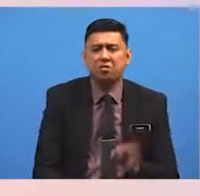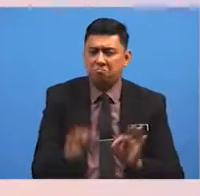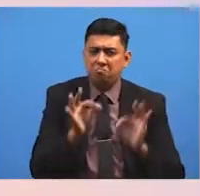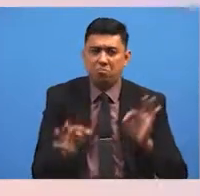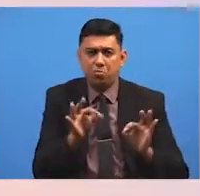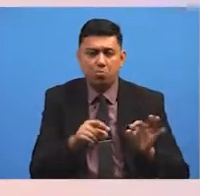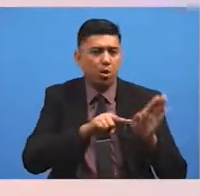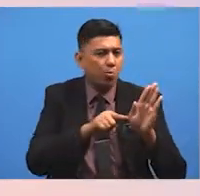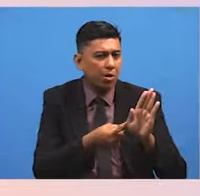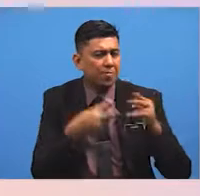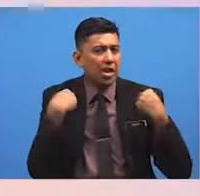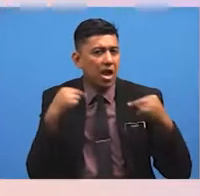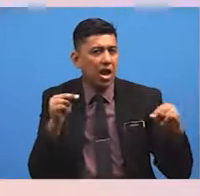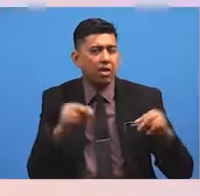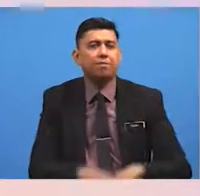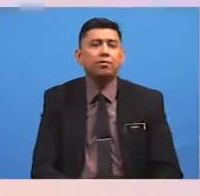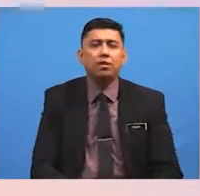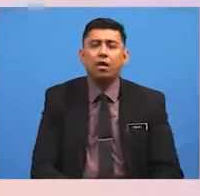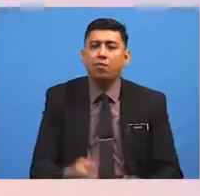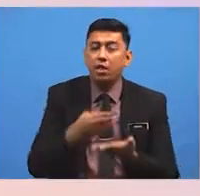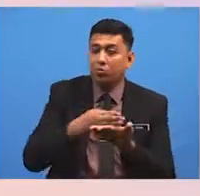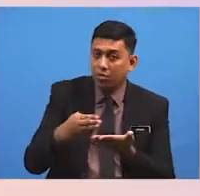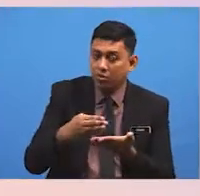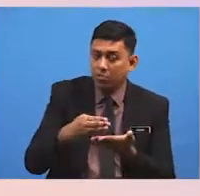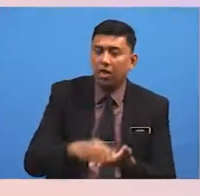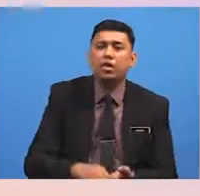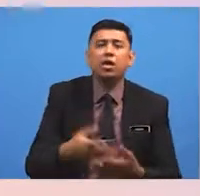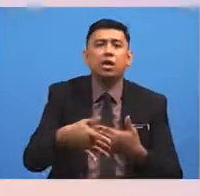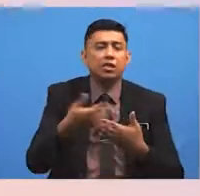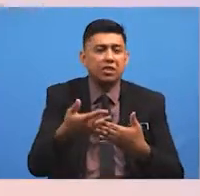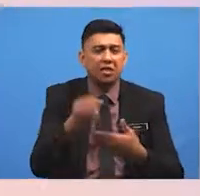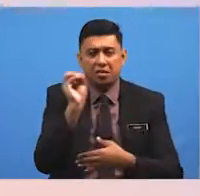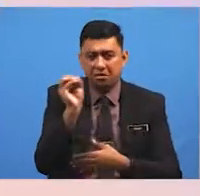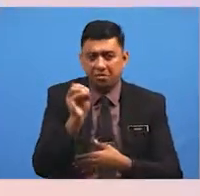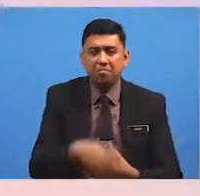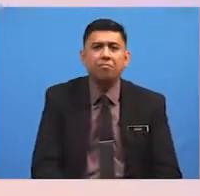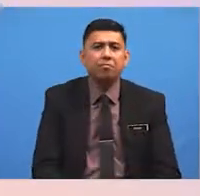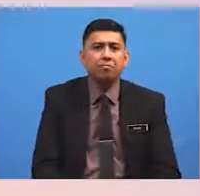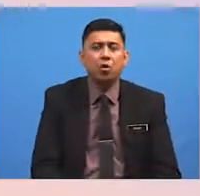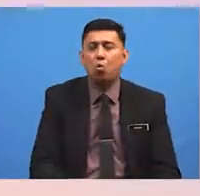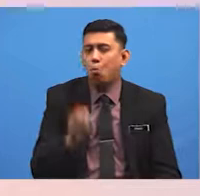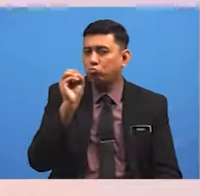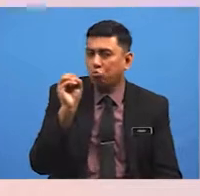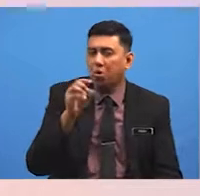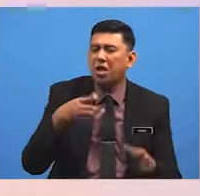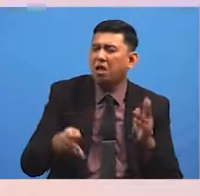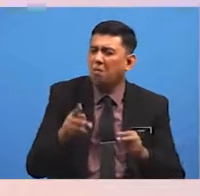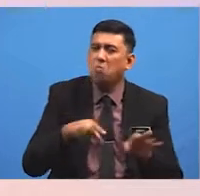kita memulakan perniagaan pakai awal bermaksud nya the iaitu gosong